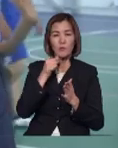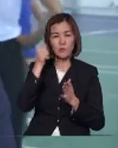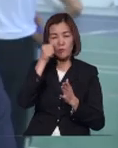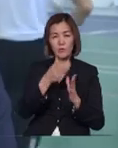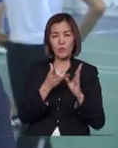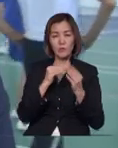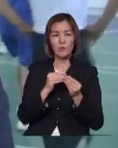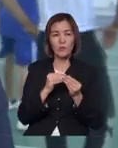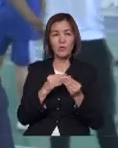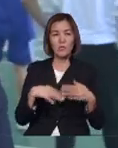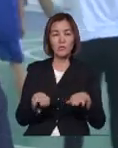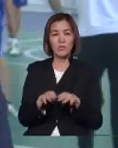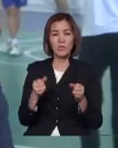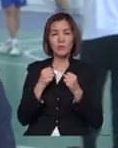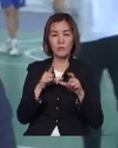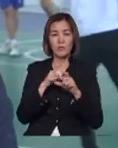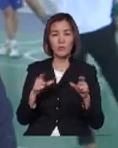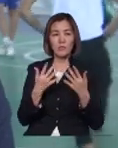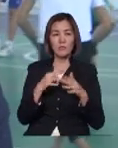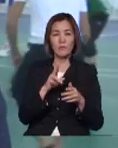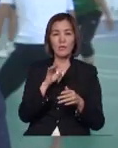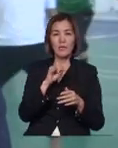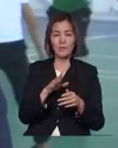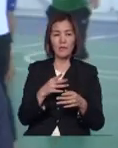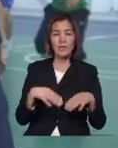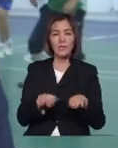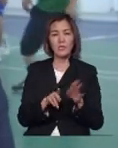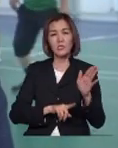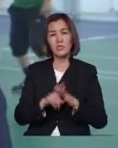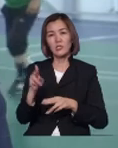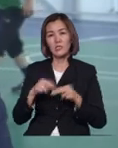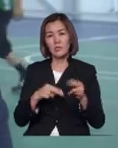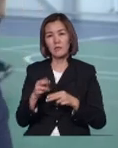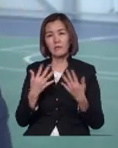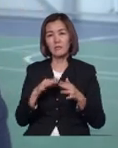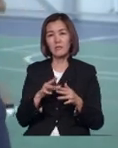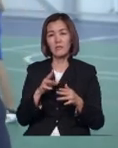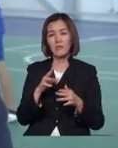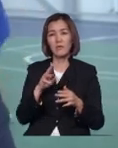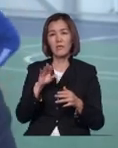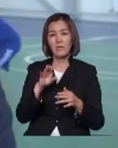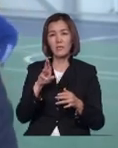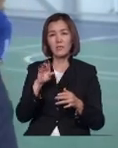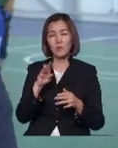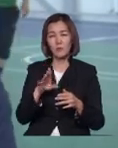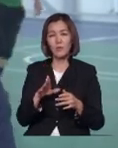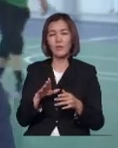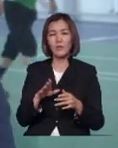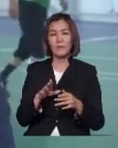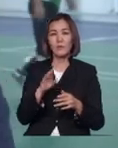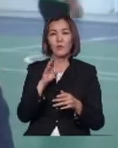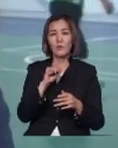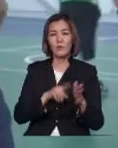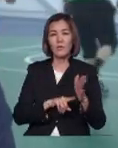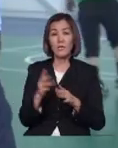мы подобный спорткомплекс сдали в селе Кальпе. Также было начато строительство и в селе Тастубе. Спорткомплекс в Кобрлике –